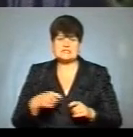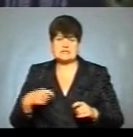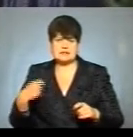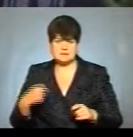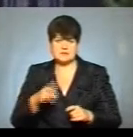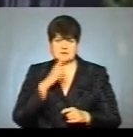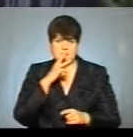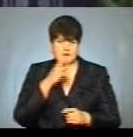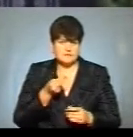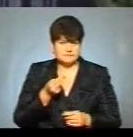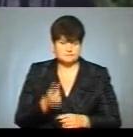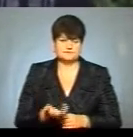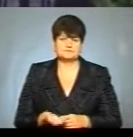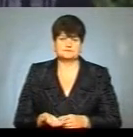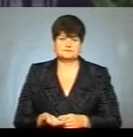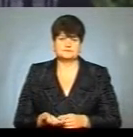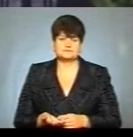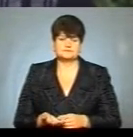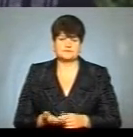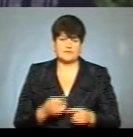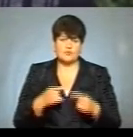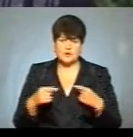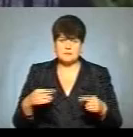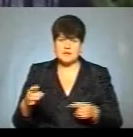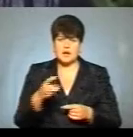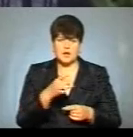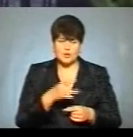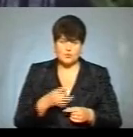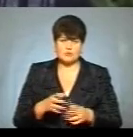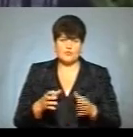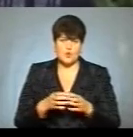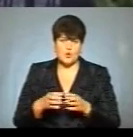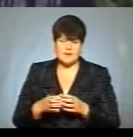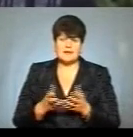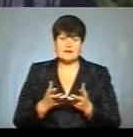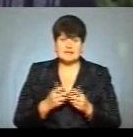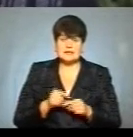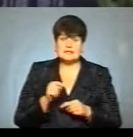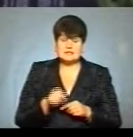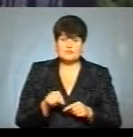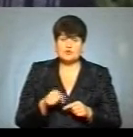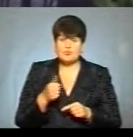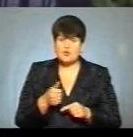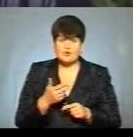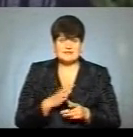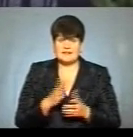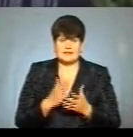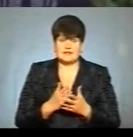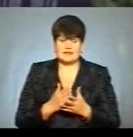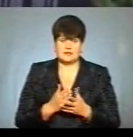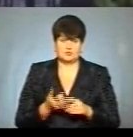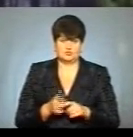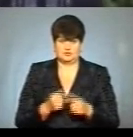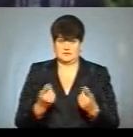виплаті заробітної плати в деяких районах, деяких громадах. Однак кількість їх цього року не є аж